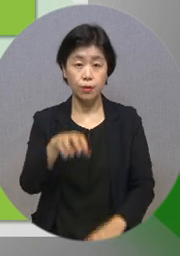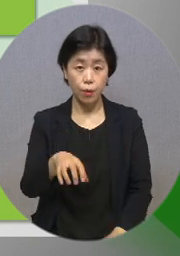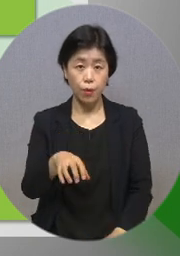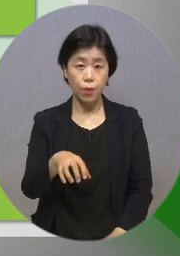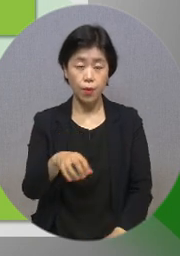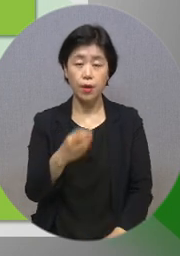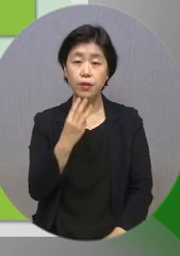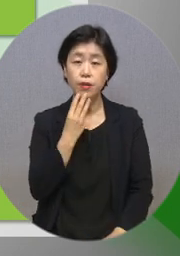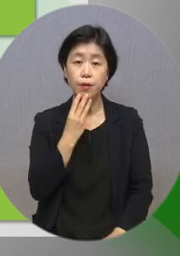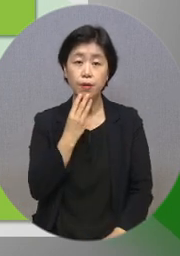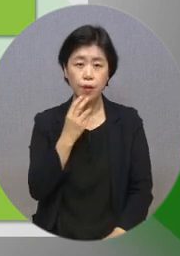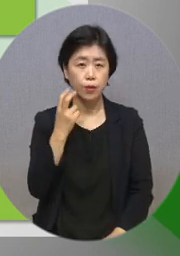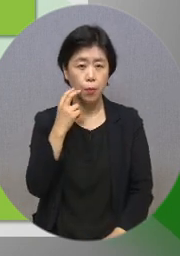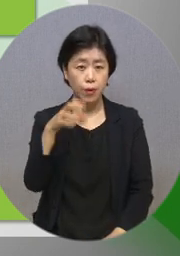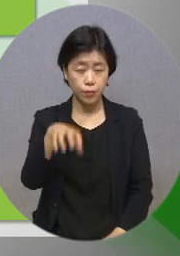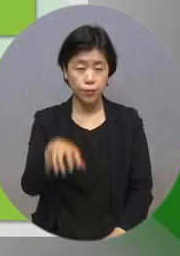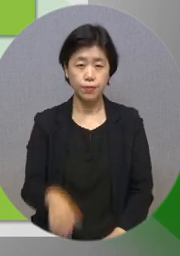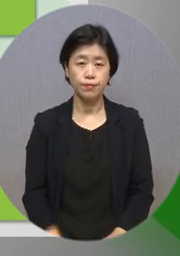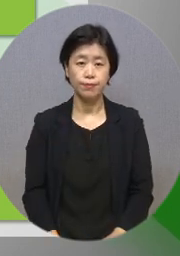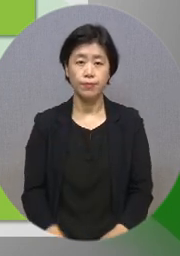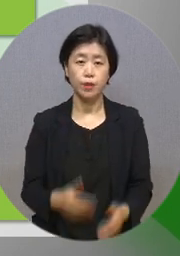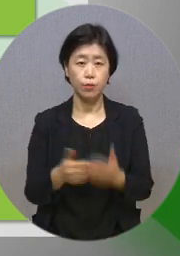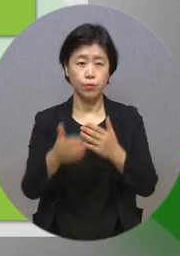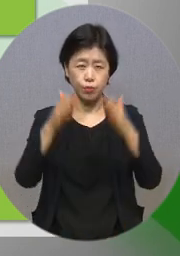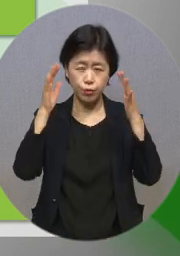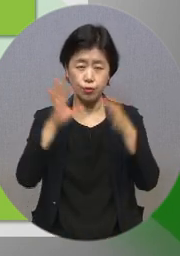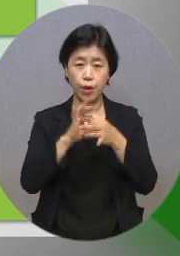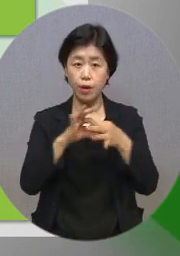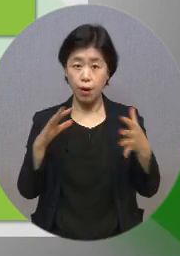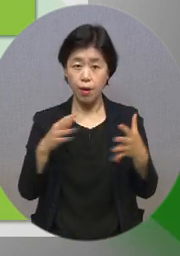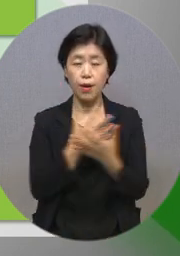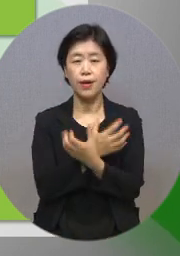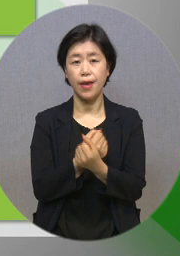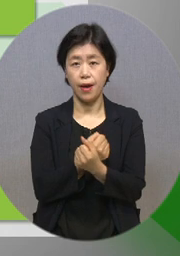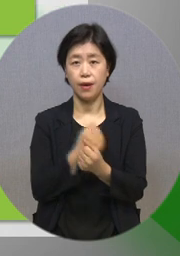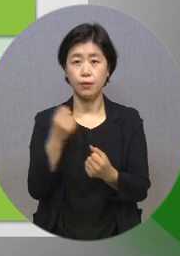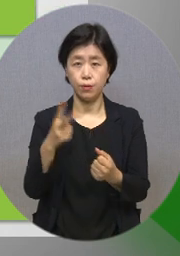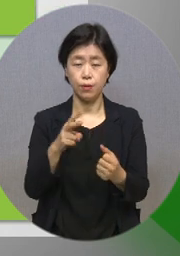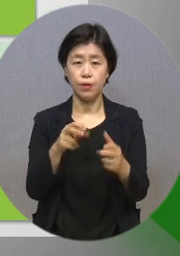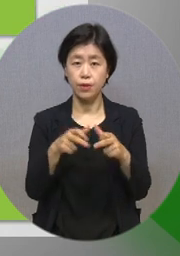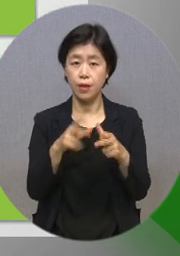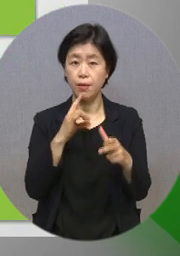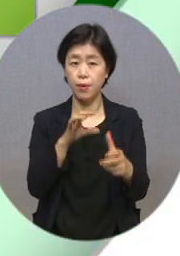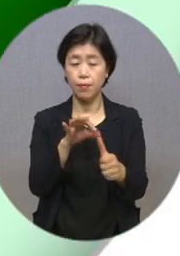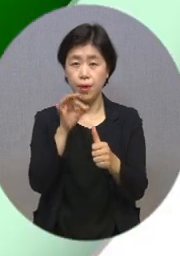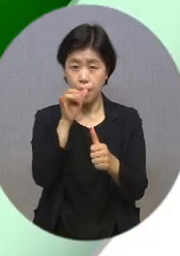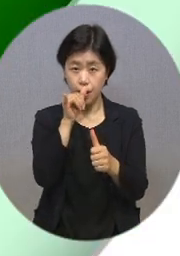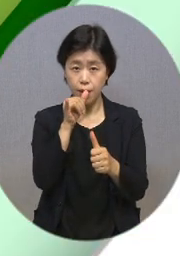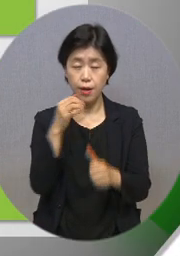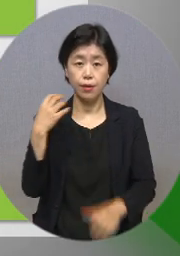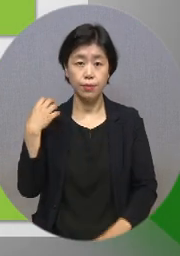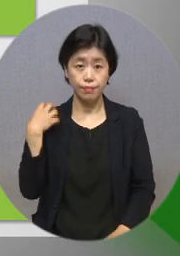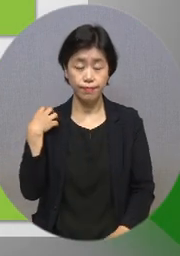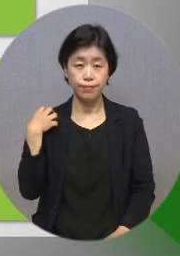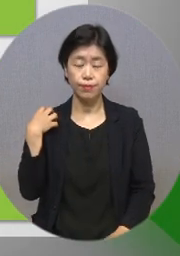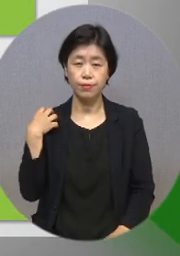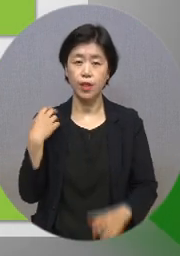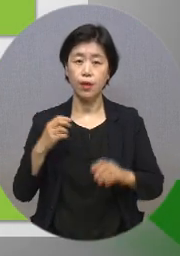무관하며 계약직을 채용합니다. 장애인만 채용하며 담당지사는 서울동부지사입니다.